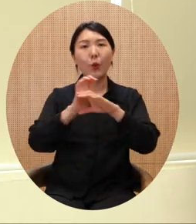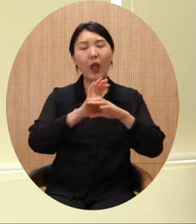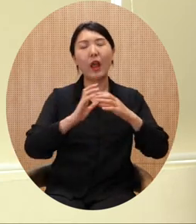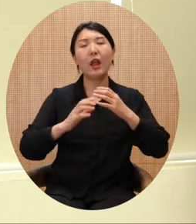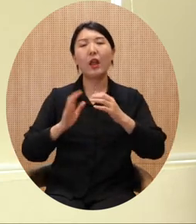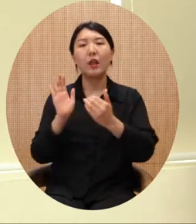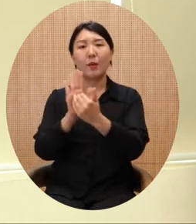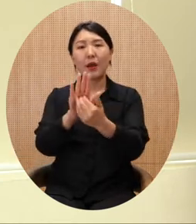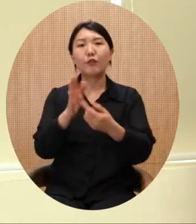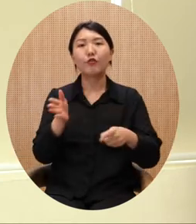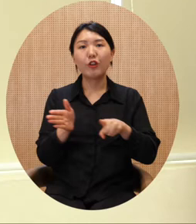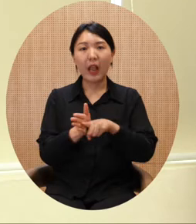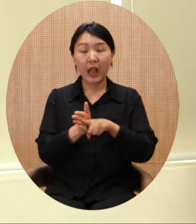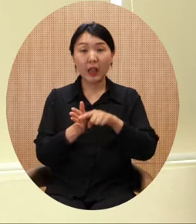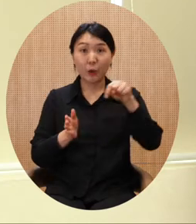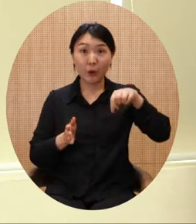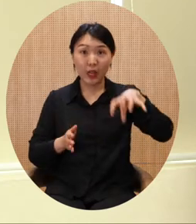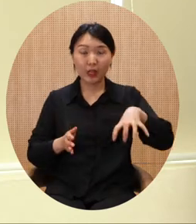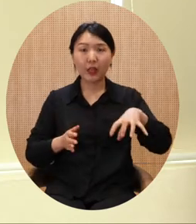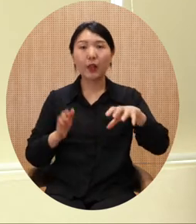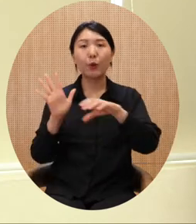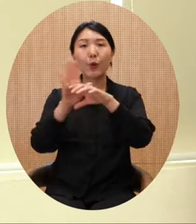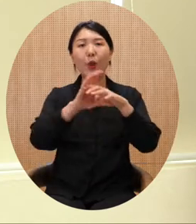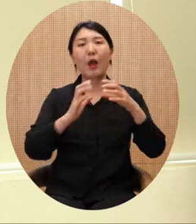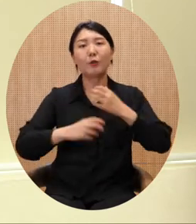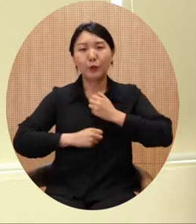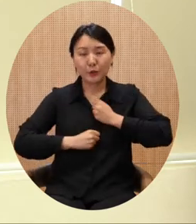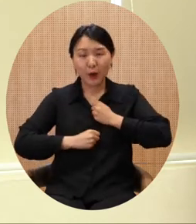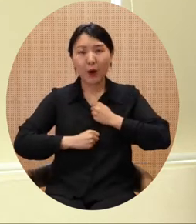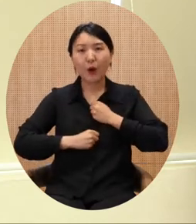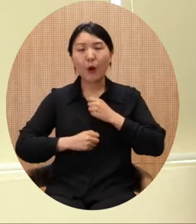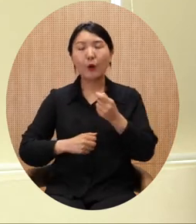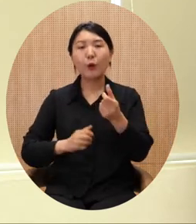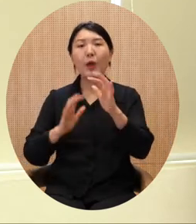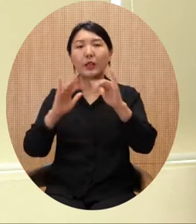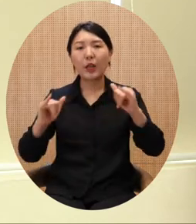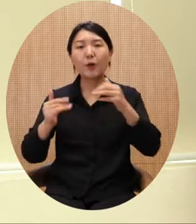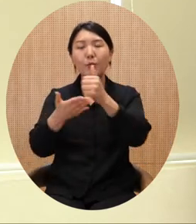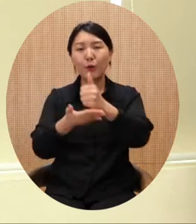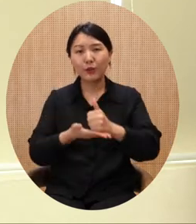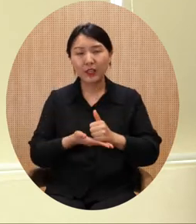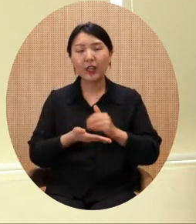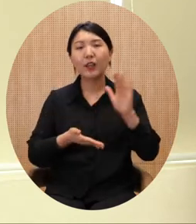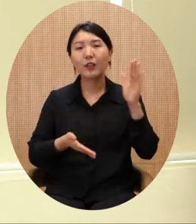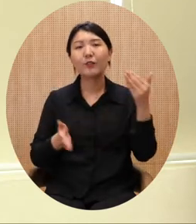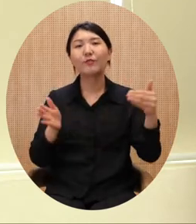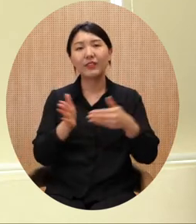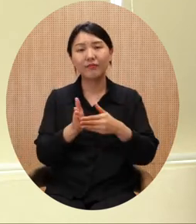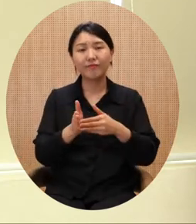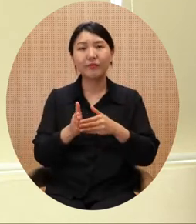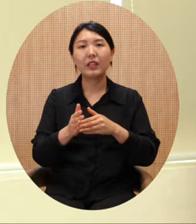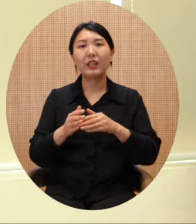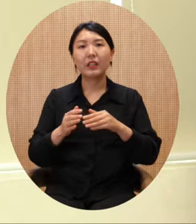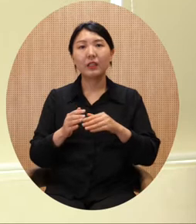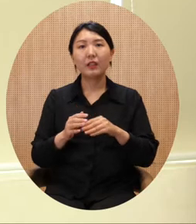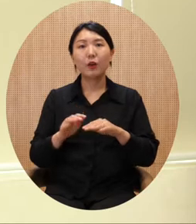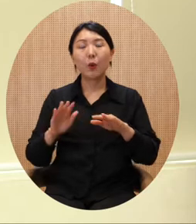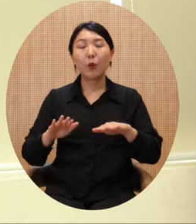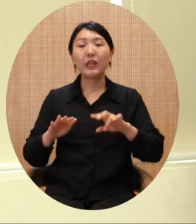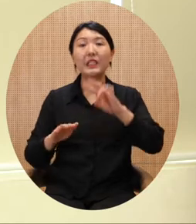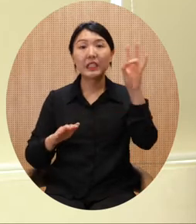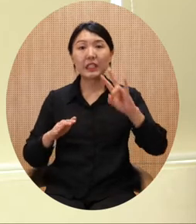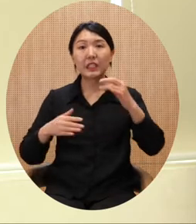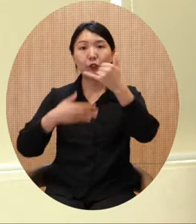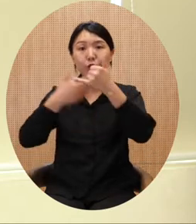위해 현장에서는 방역수칙을 준수하며 최소한의 인력으로만 진행하고 있으며 현장 참여는 없이